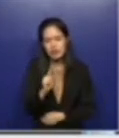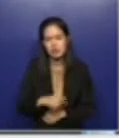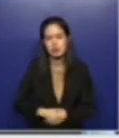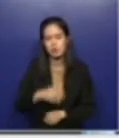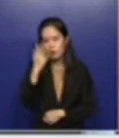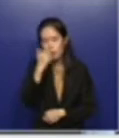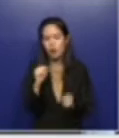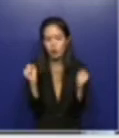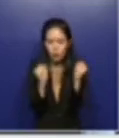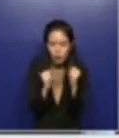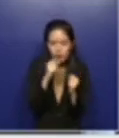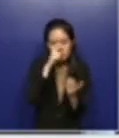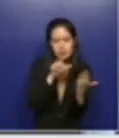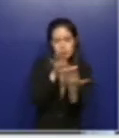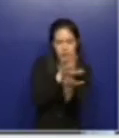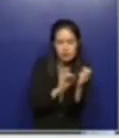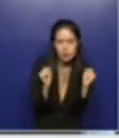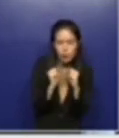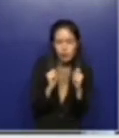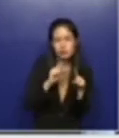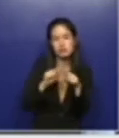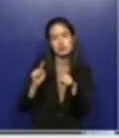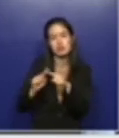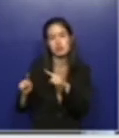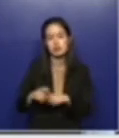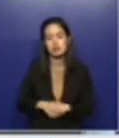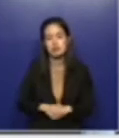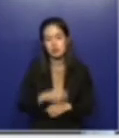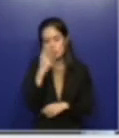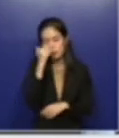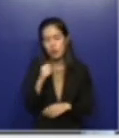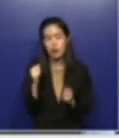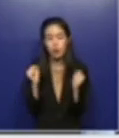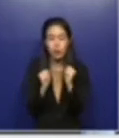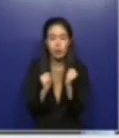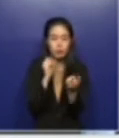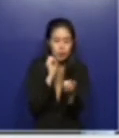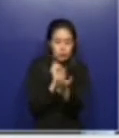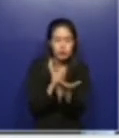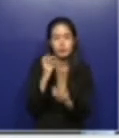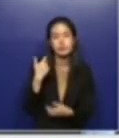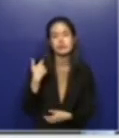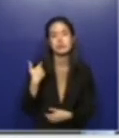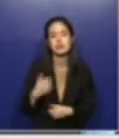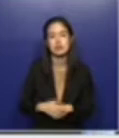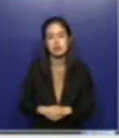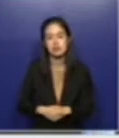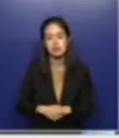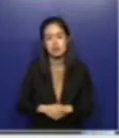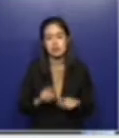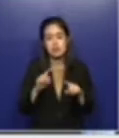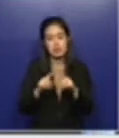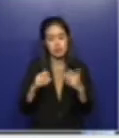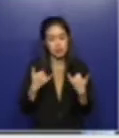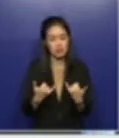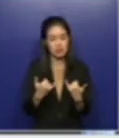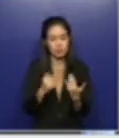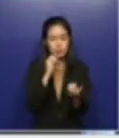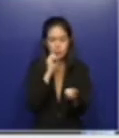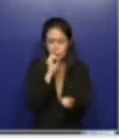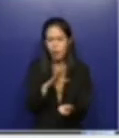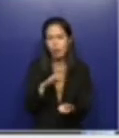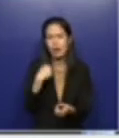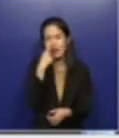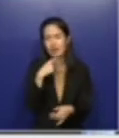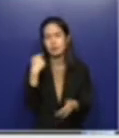งครับเมื่อท่านใส่ความกลัวมาผลเกิดขึ้นจากการใส่ความกลัวท่านจะไปโทษใครอ่ะทำไมไม่โทษตัวท่านเอง